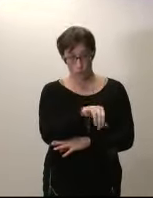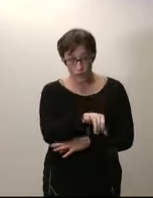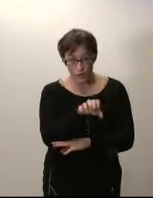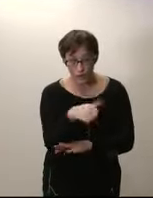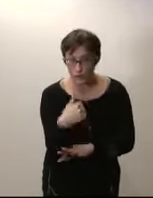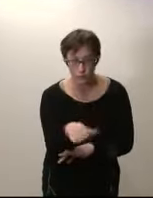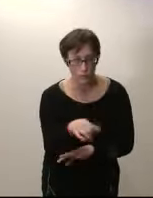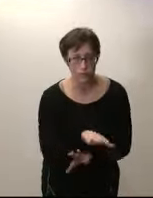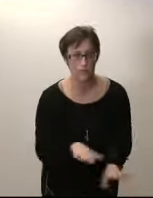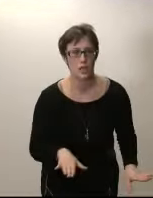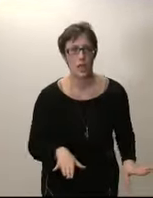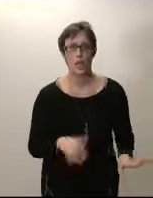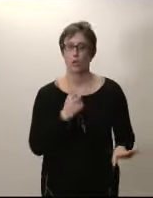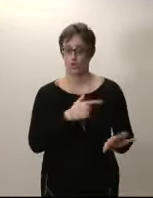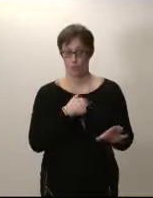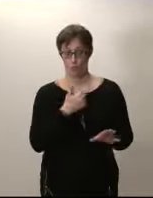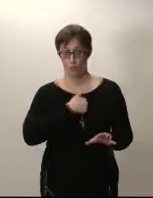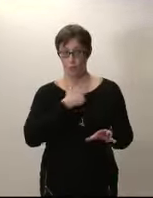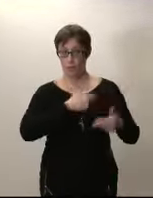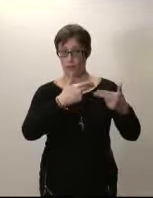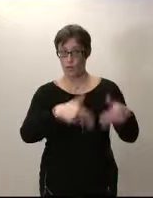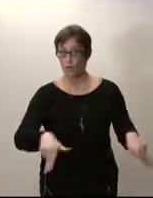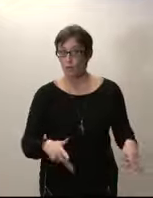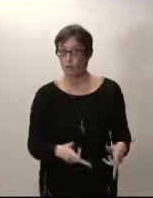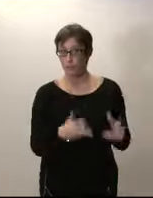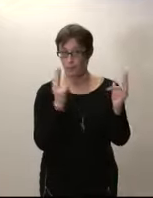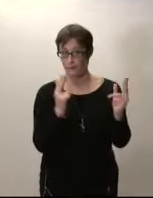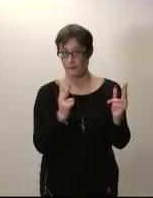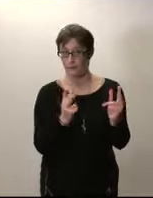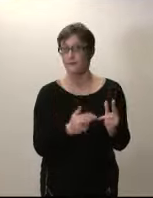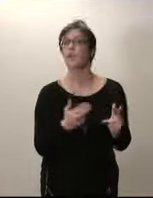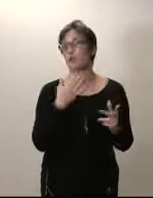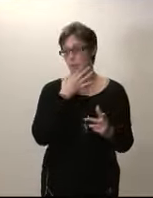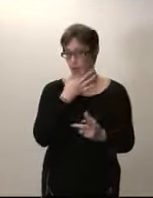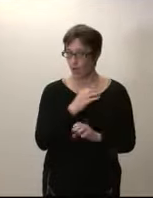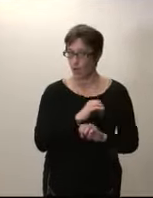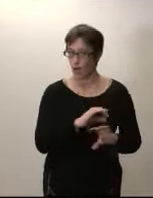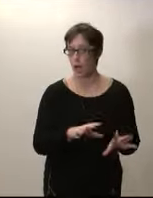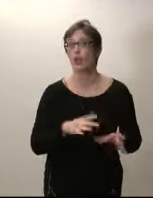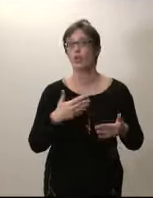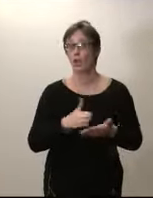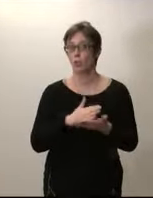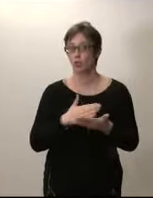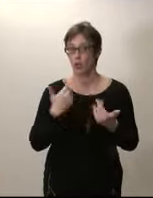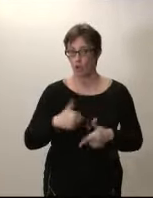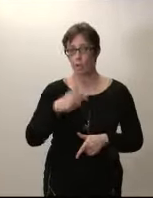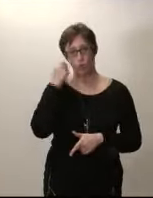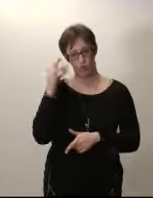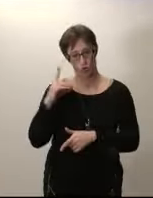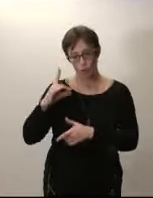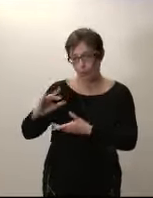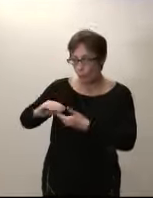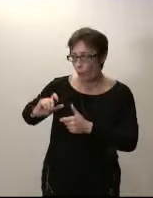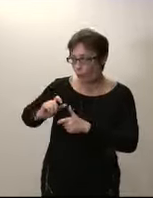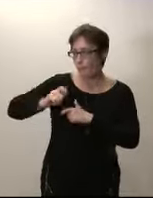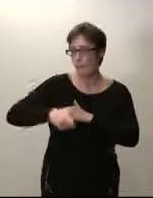inauguré les logements sociaux rue de la Pomperie, j'ai bien dit qu'ils avaient été engagés à l'époque de M. Demange. Dans mon souvenir, c'est les seuls. Bon. Mais là, vous vous attribuez des logements sociaux